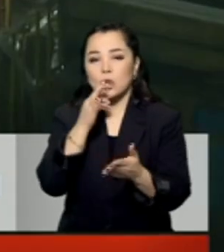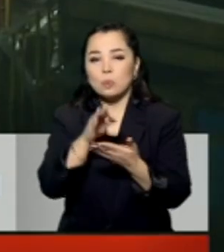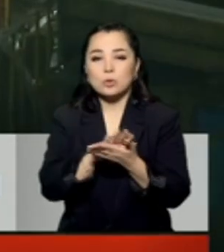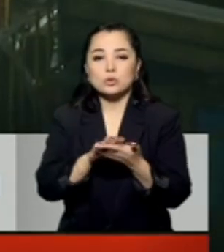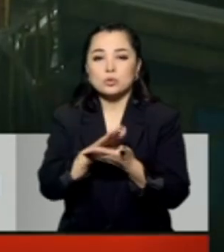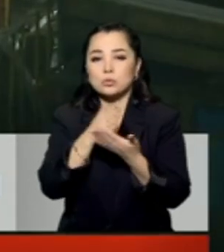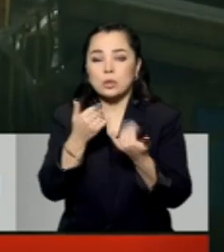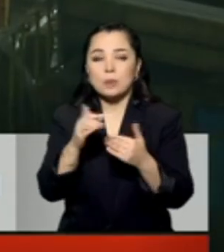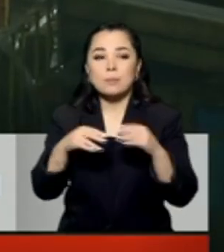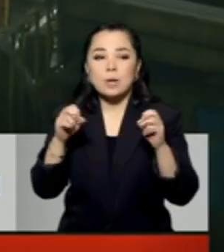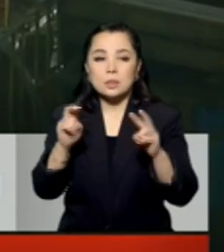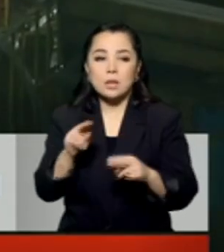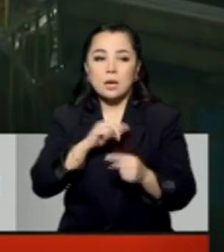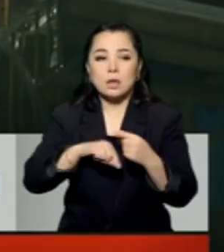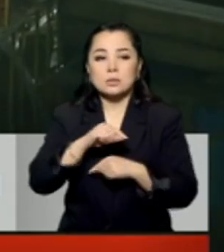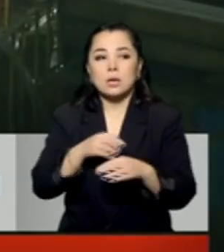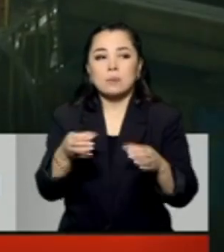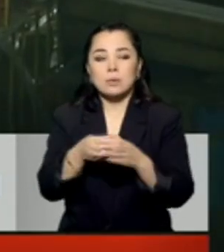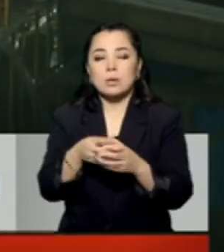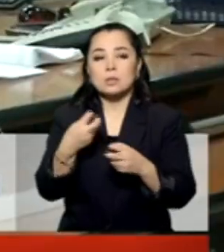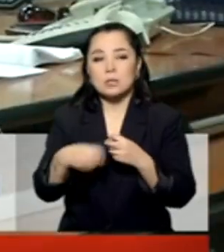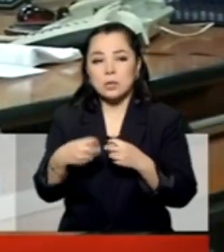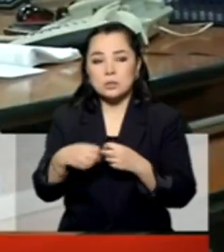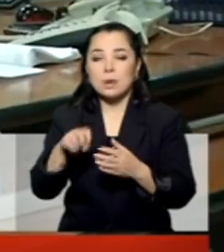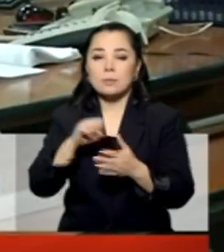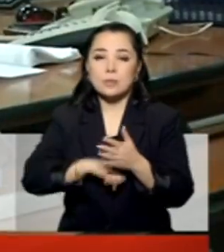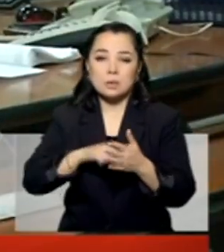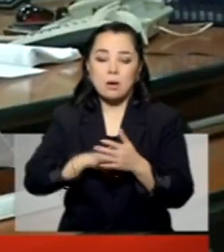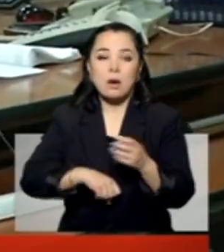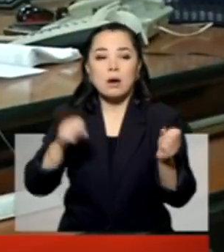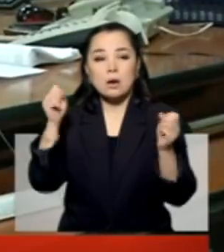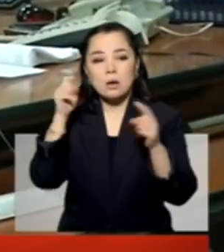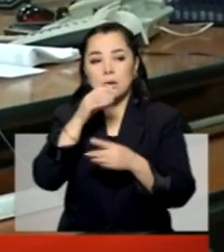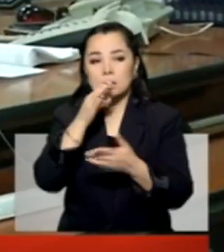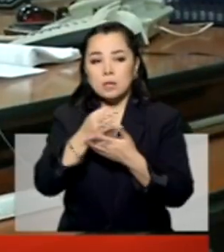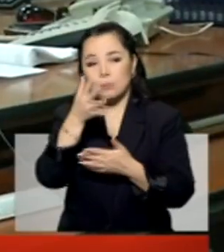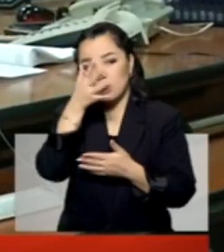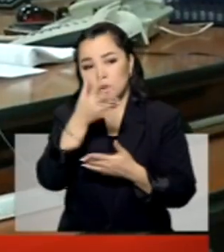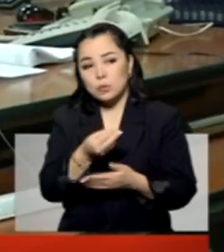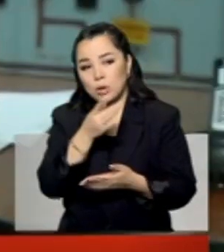жоқ. Мамандар кәсіпорындағы ақаудың себебін анықтайды дегелі 5 күн өтті.